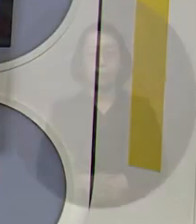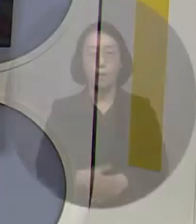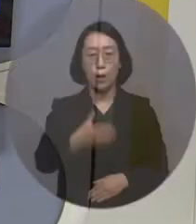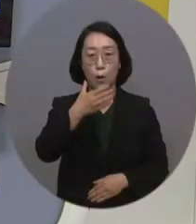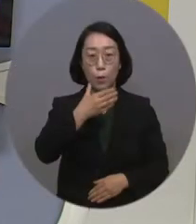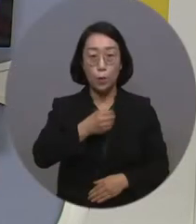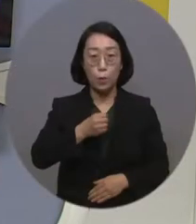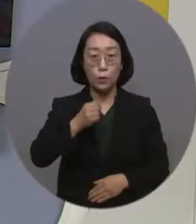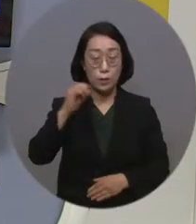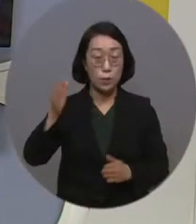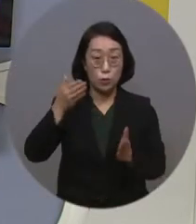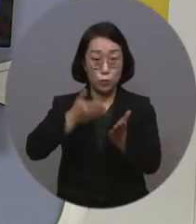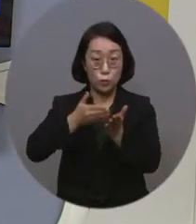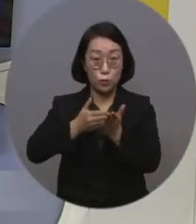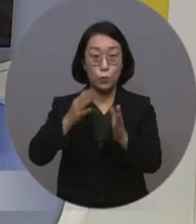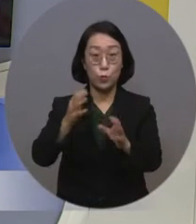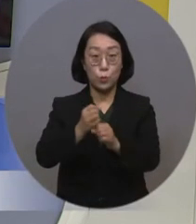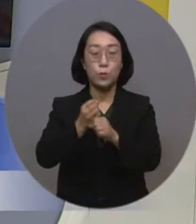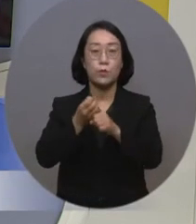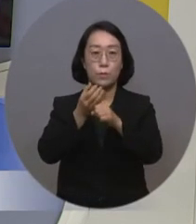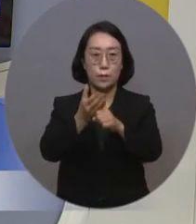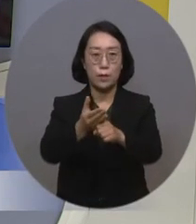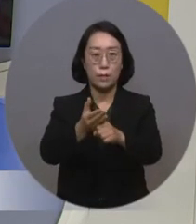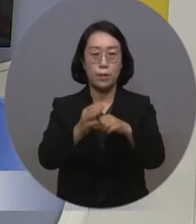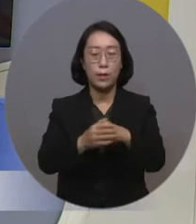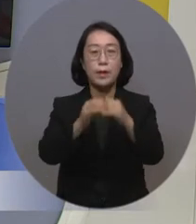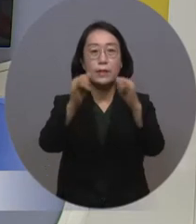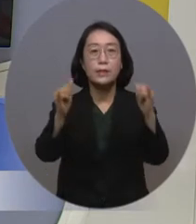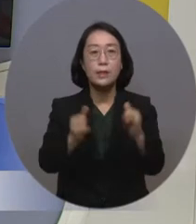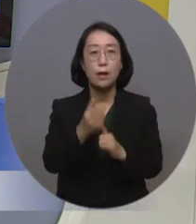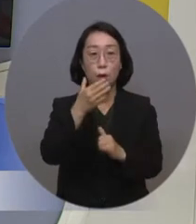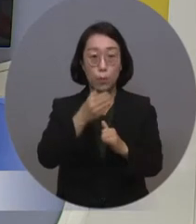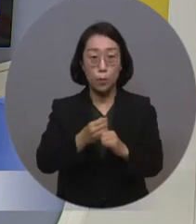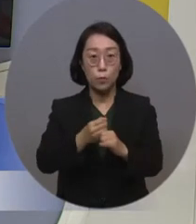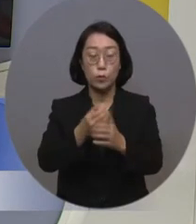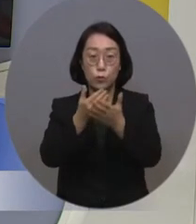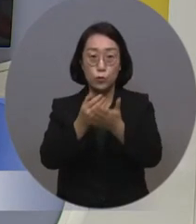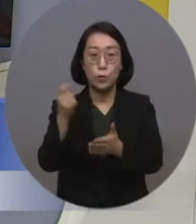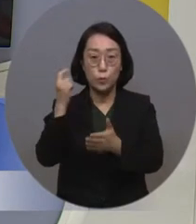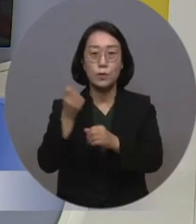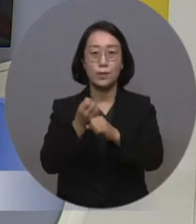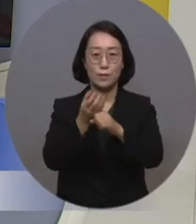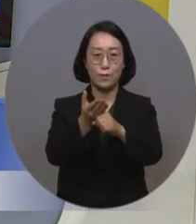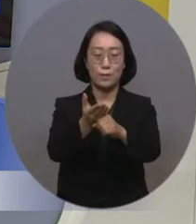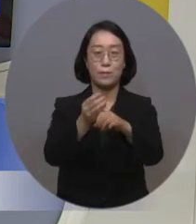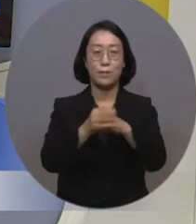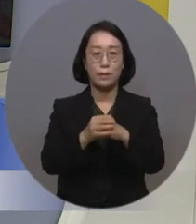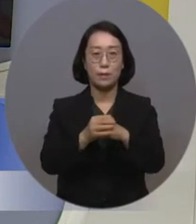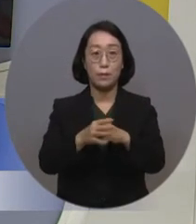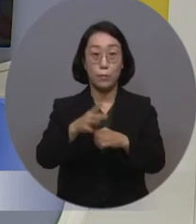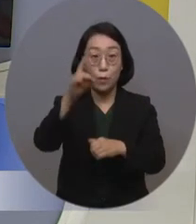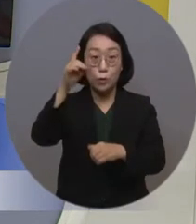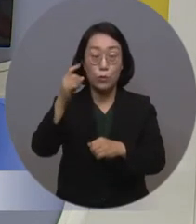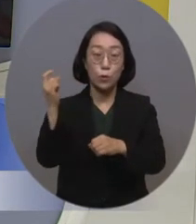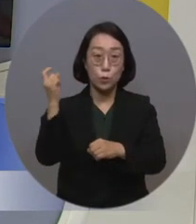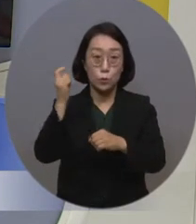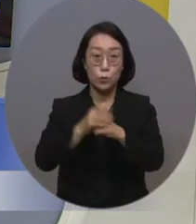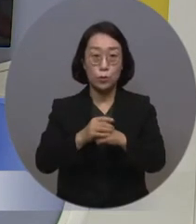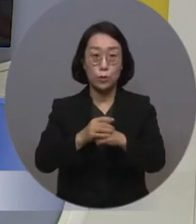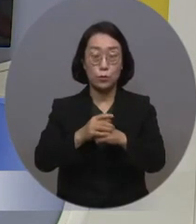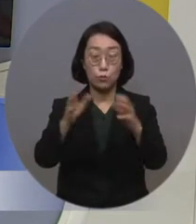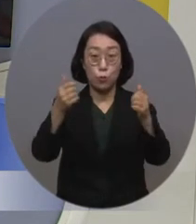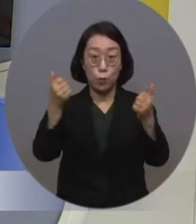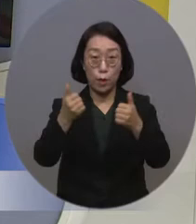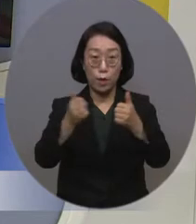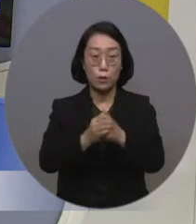웰페어 뉴스 브리핑 박정인입니다. 웰페어 뉴스와 함께 사회복지계 이슈를 만나봅니다. 먼저 만나볼 기사는 국회에서